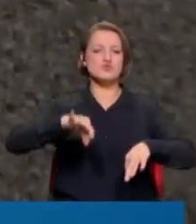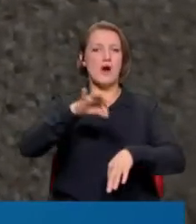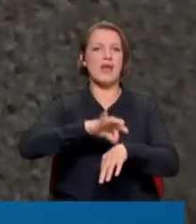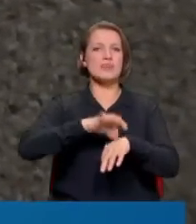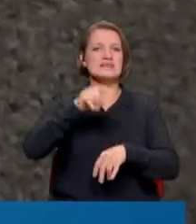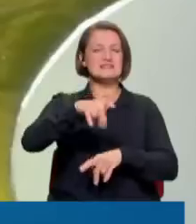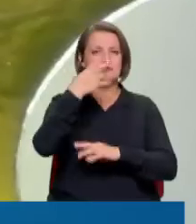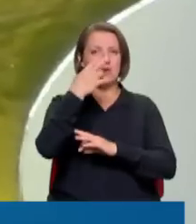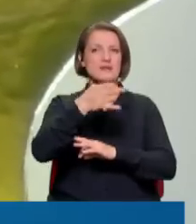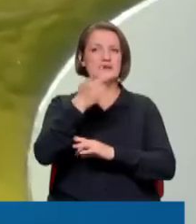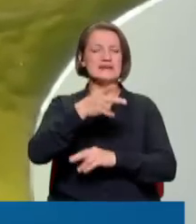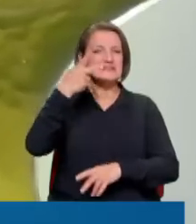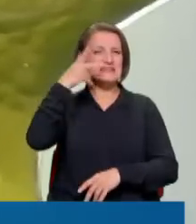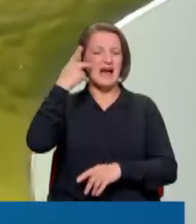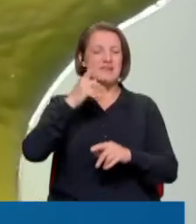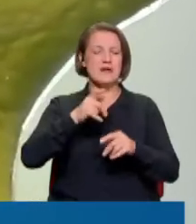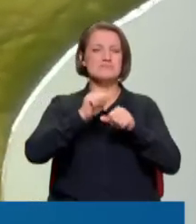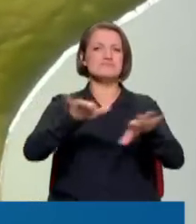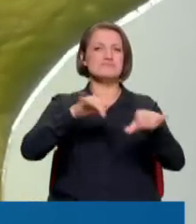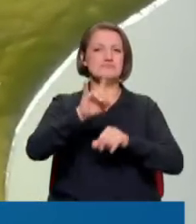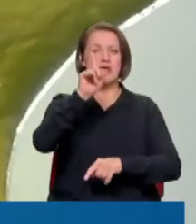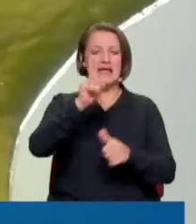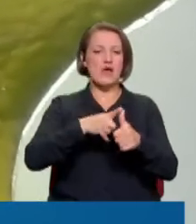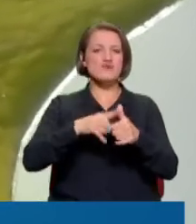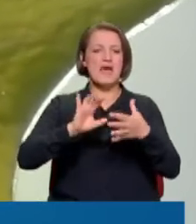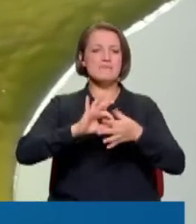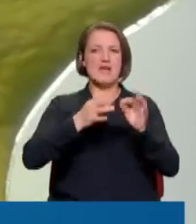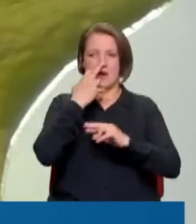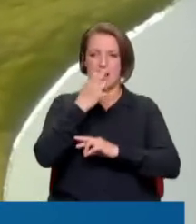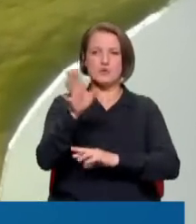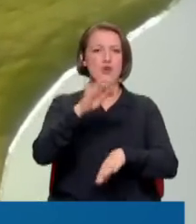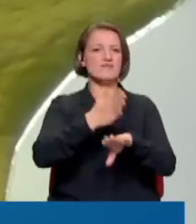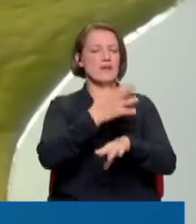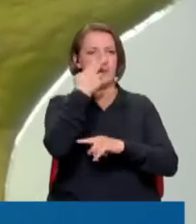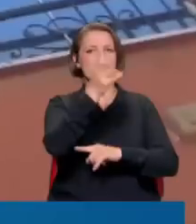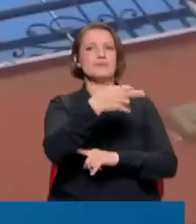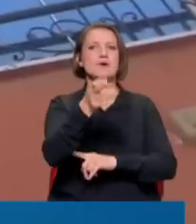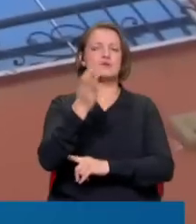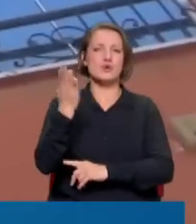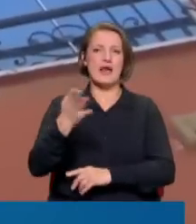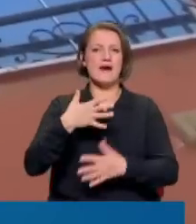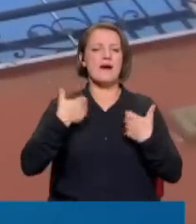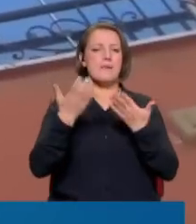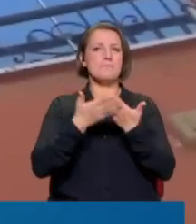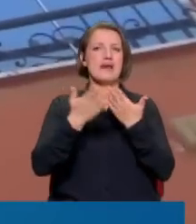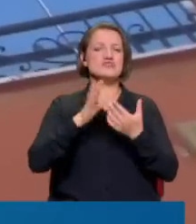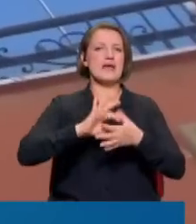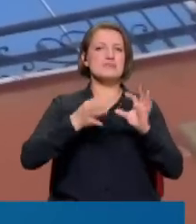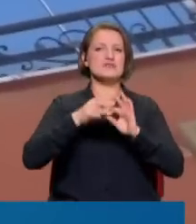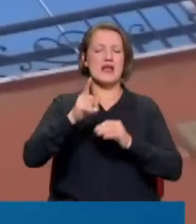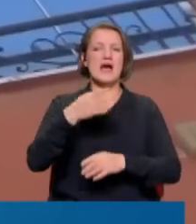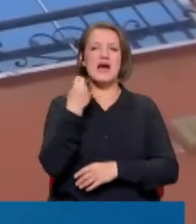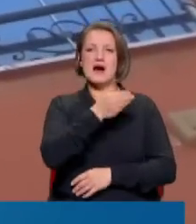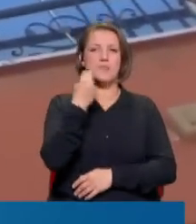siz dolandırılıyoruz sahte ilanla önce emlakçıyı kandırıyor sonra da vatandaşları dolandırıyorlar Kahramanmaraşlı emlakçılar